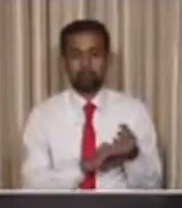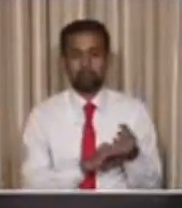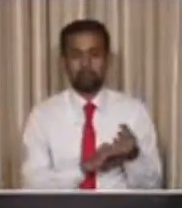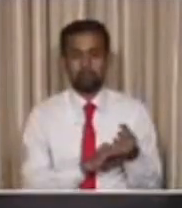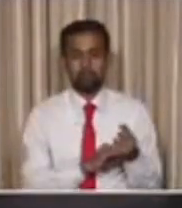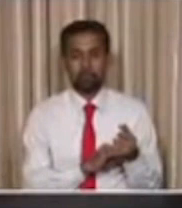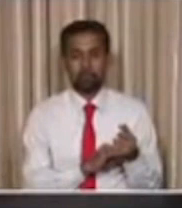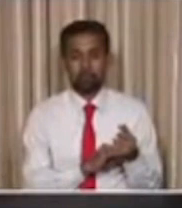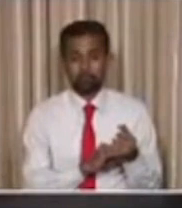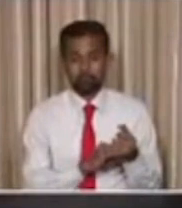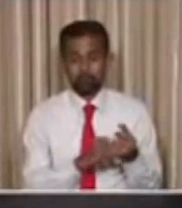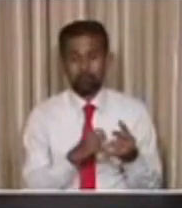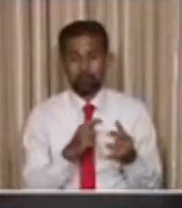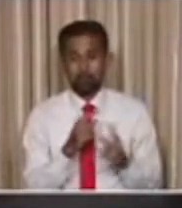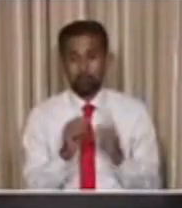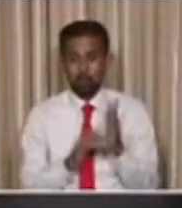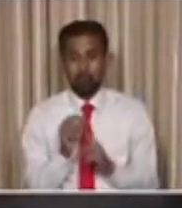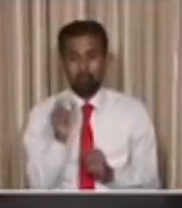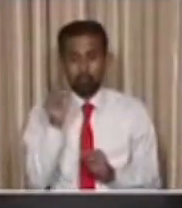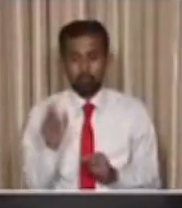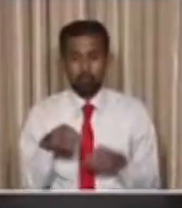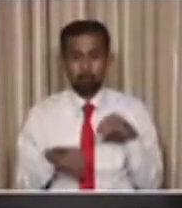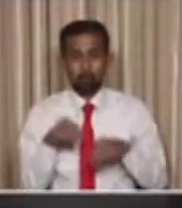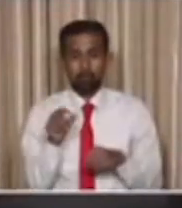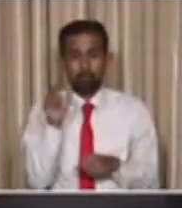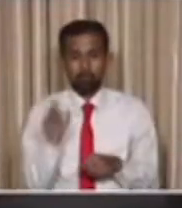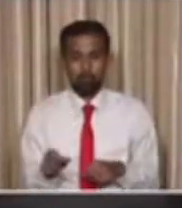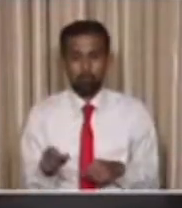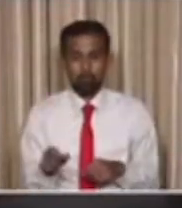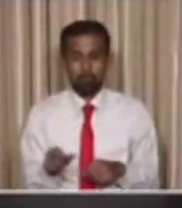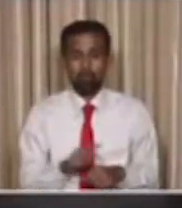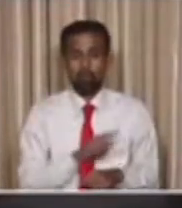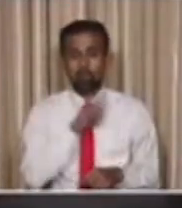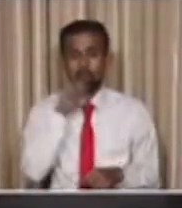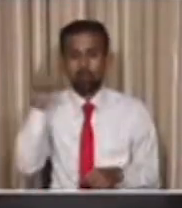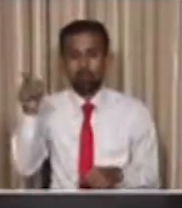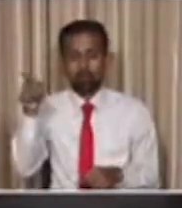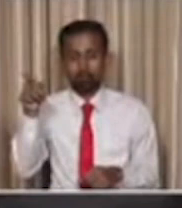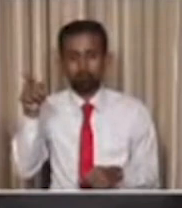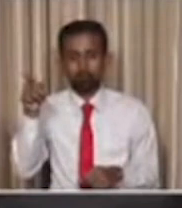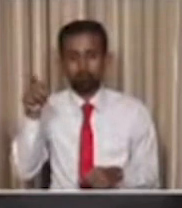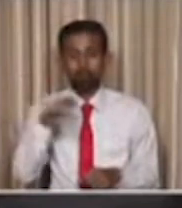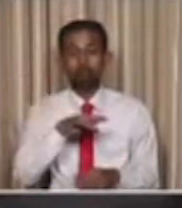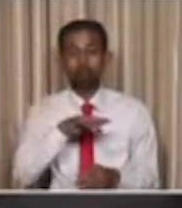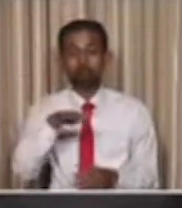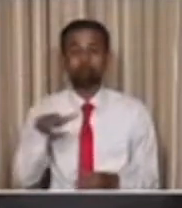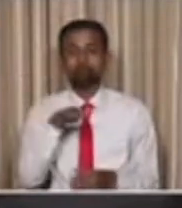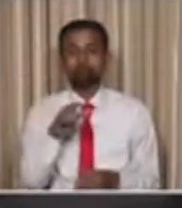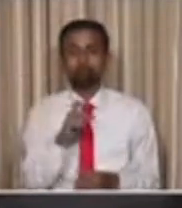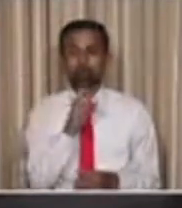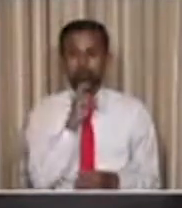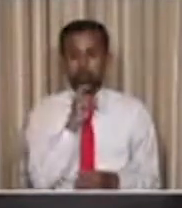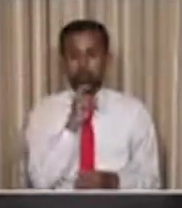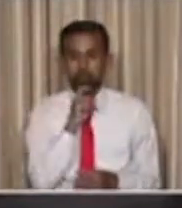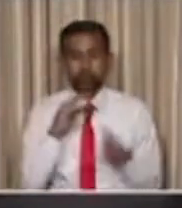සරත් වීරසේකර කියන මන්ත්‍රීවරයා දේශපාලකයා ඔහු ගිහිල්ලා ඒ ස්ථානයේ